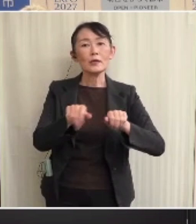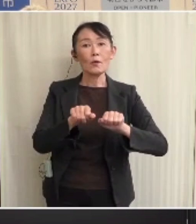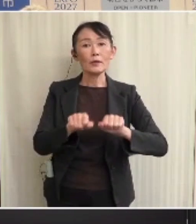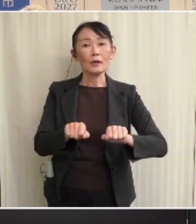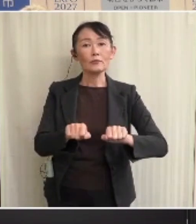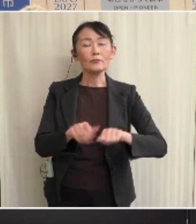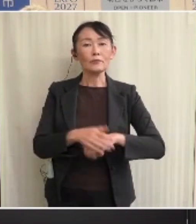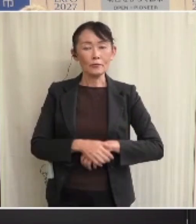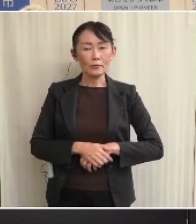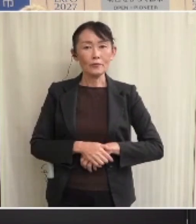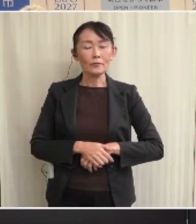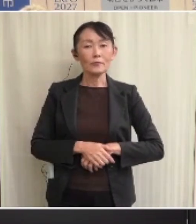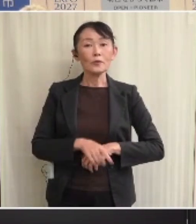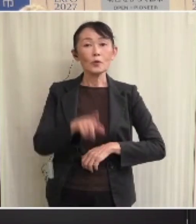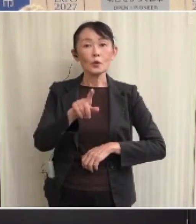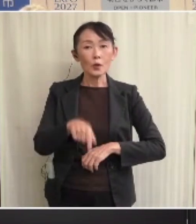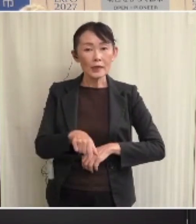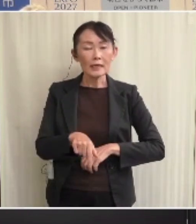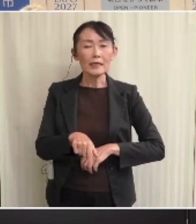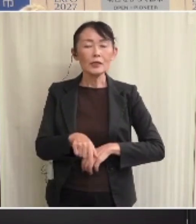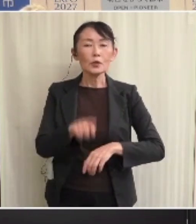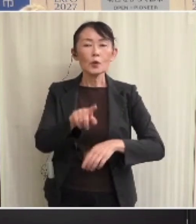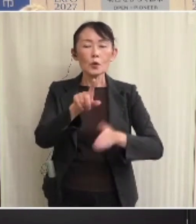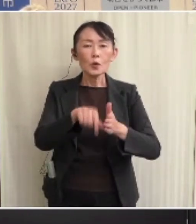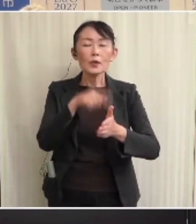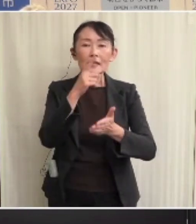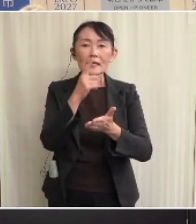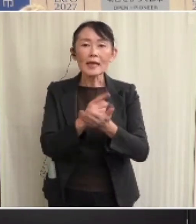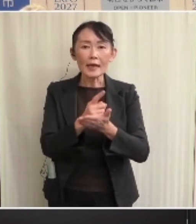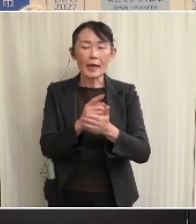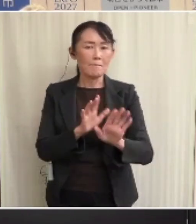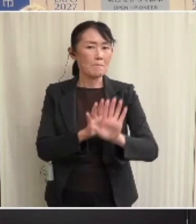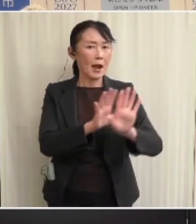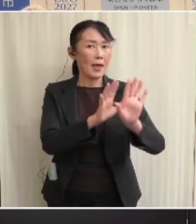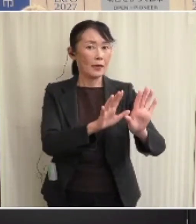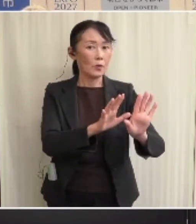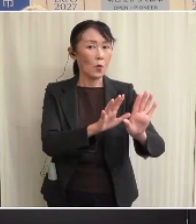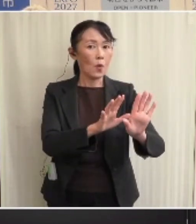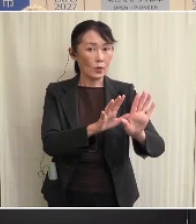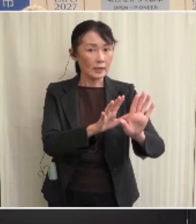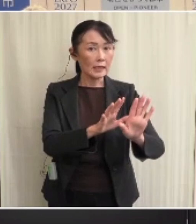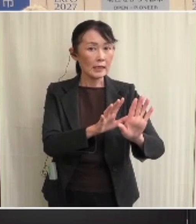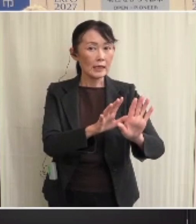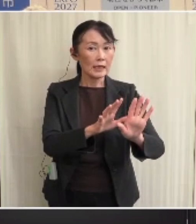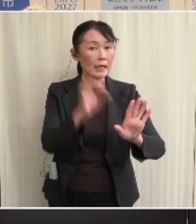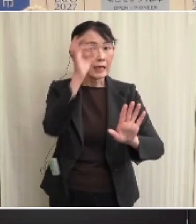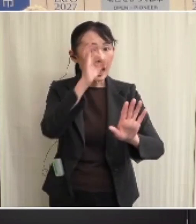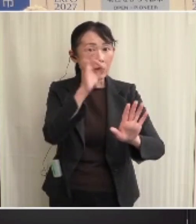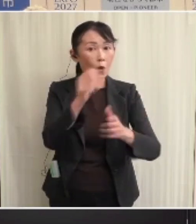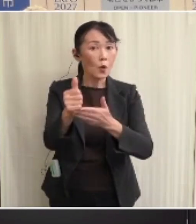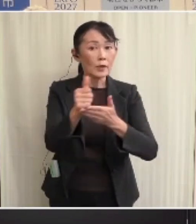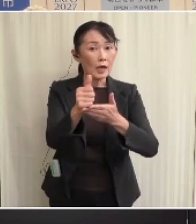時的にその人が観光で訪れたりこのライブに訪れたりパレードに訪れたりっていうことはあると思うんですけれども、